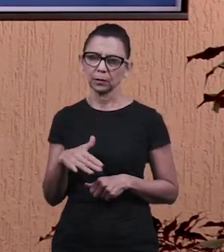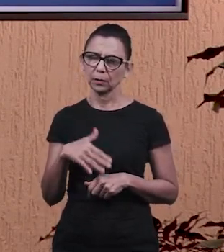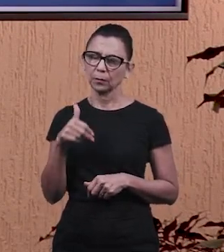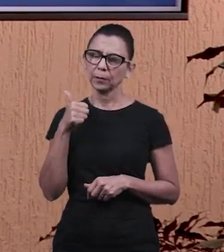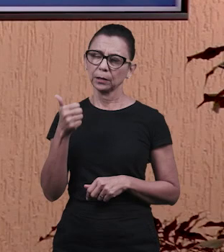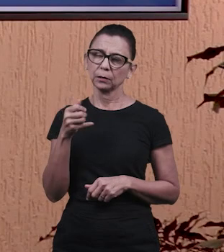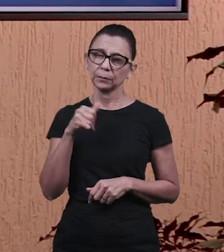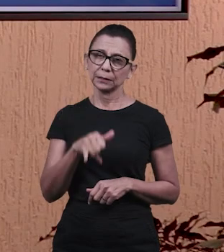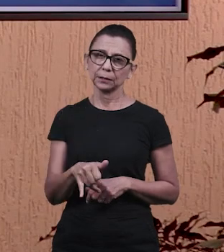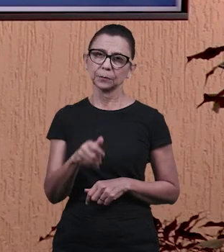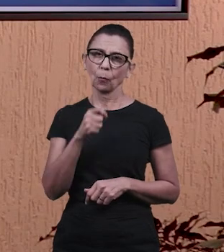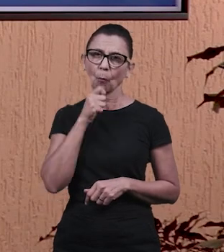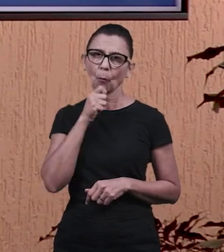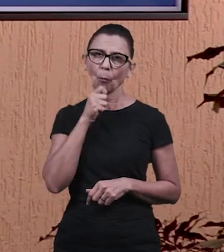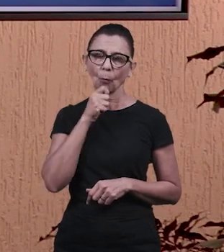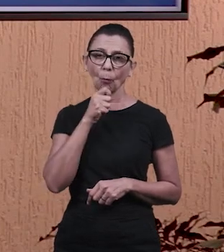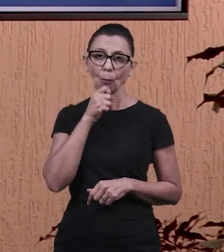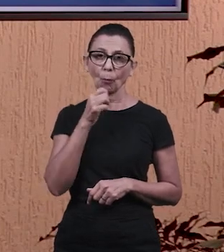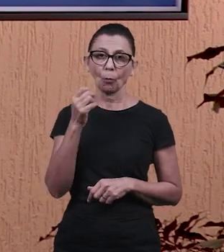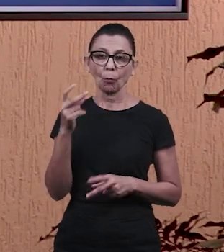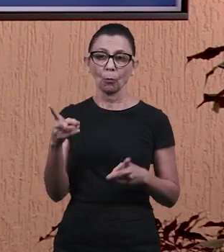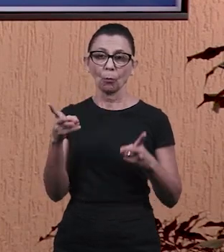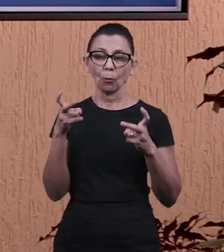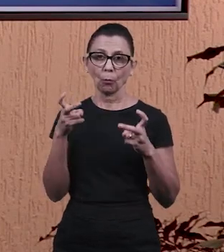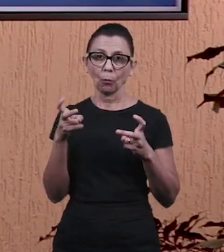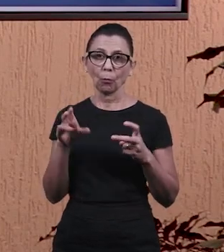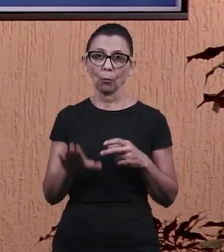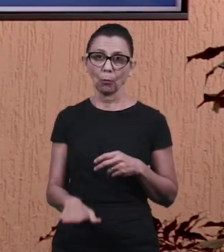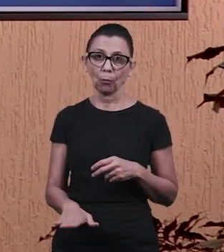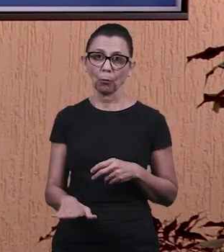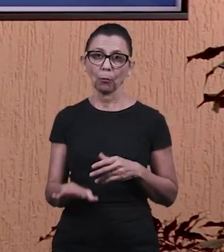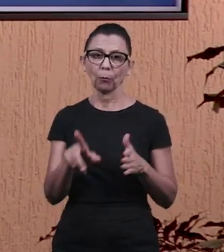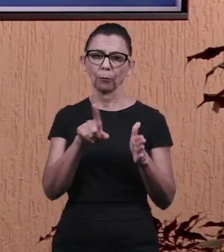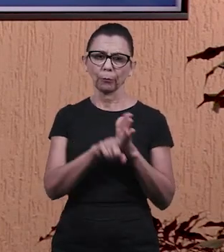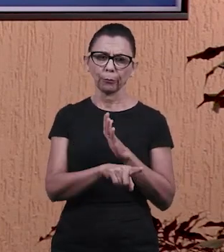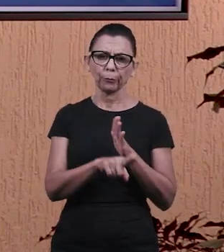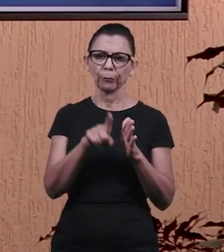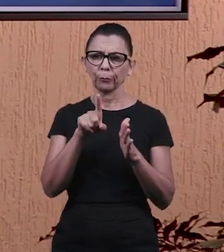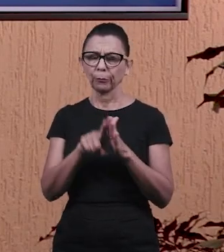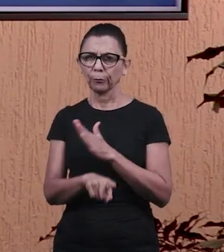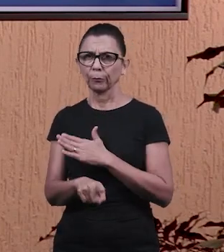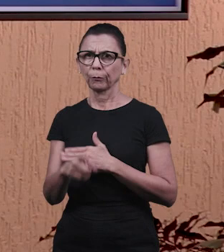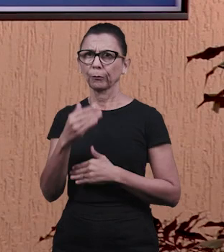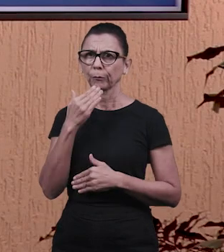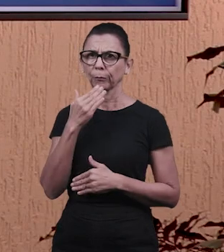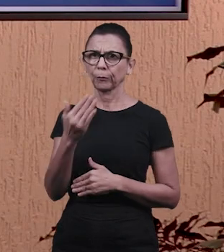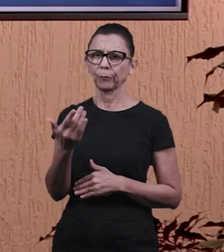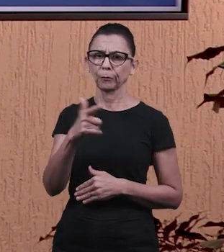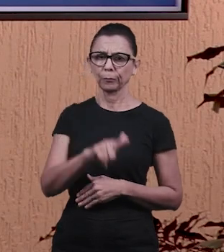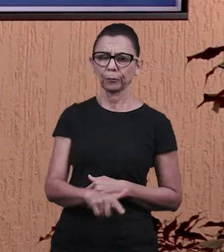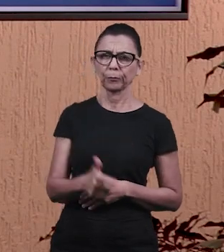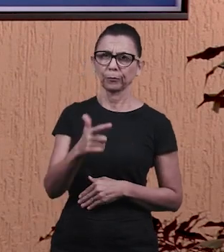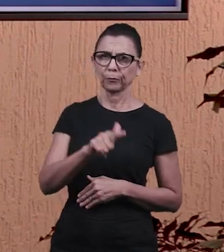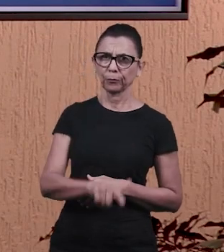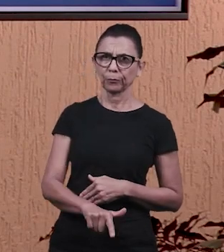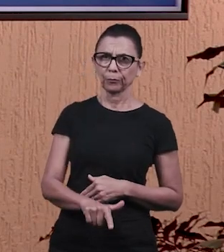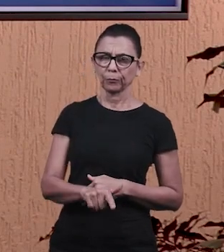еще даже лучше, потому что поможет. Но если родители не знают, вы можете будьте внимательны, как